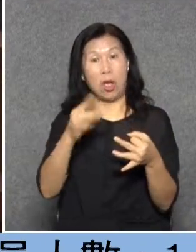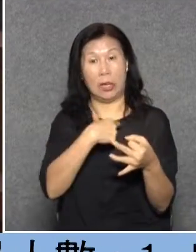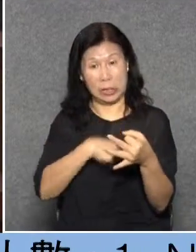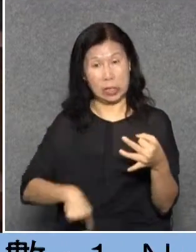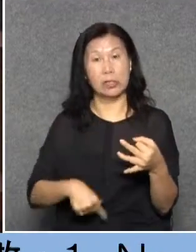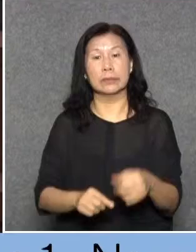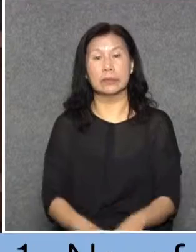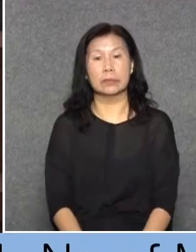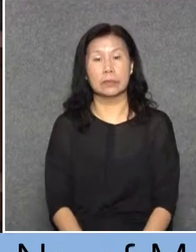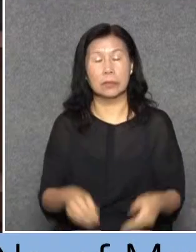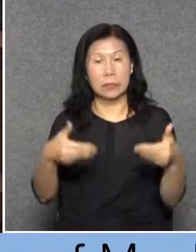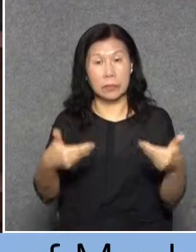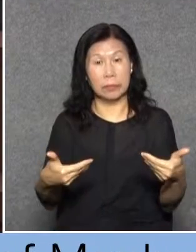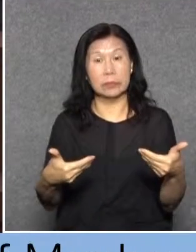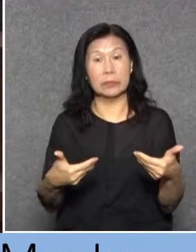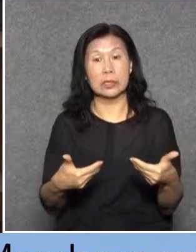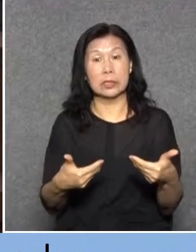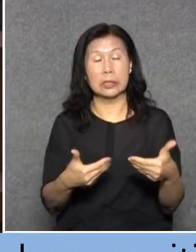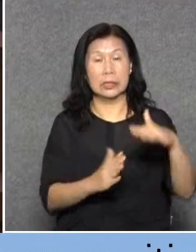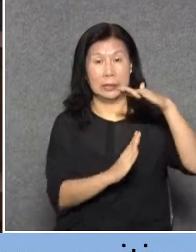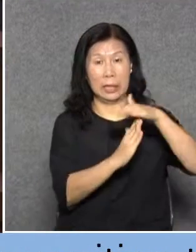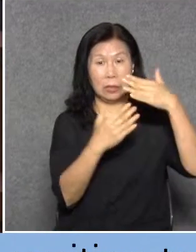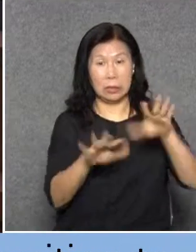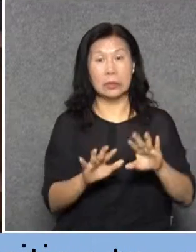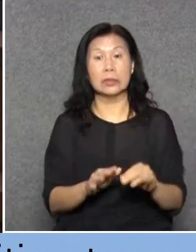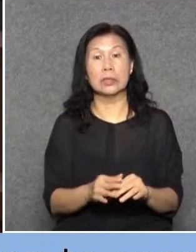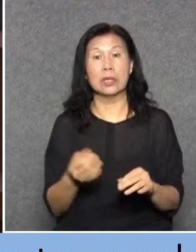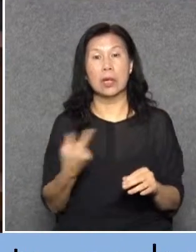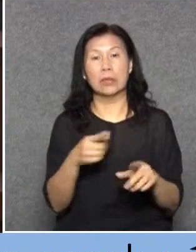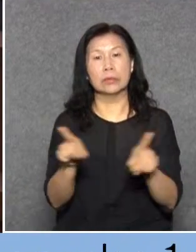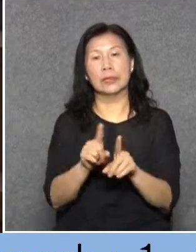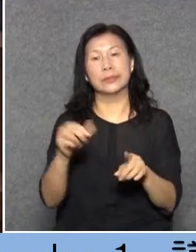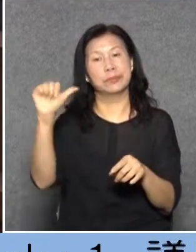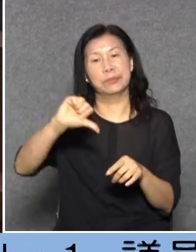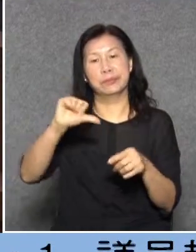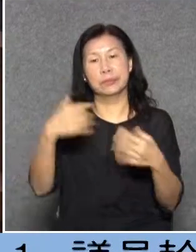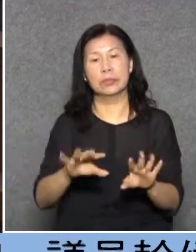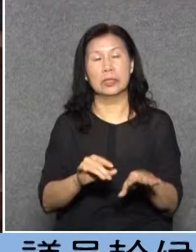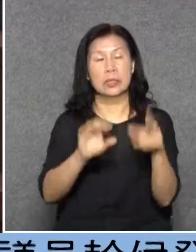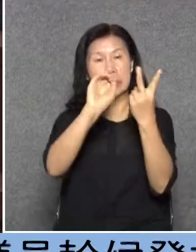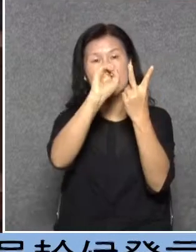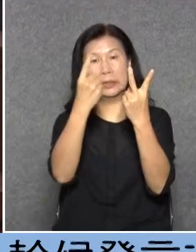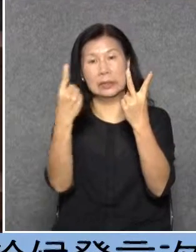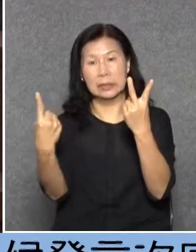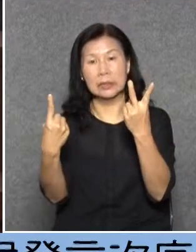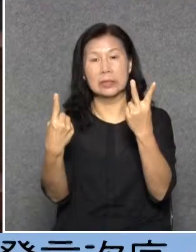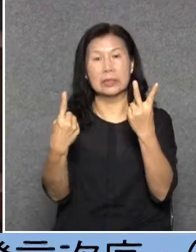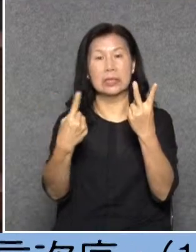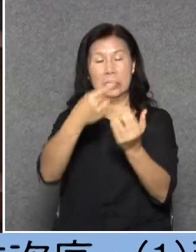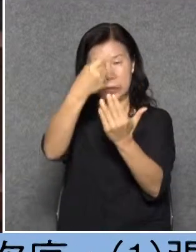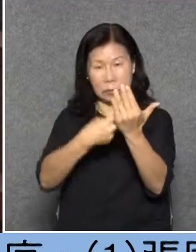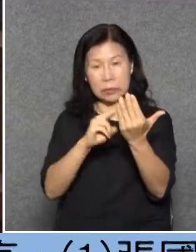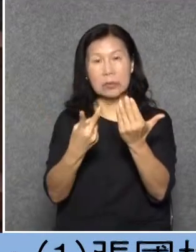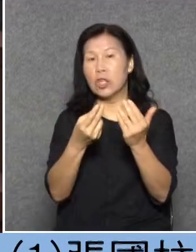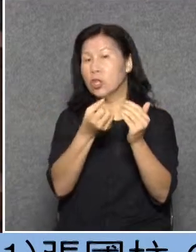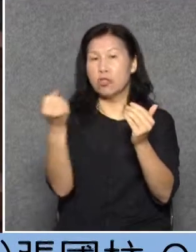就係今次如果我哋終止咗呢，就等於我哋又功敗垂成呢，正如2011年咁呢，整件條例又要